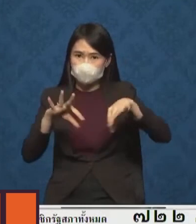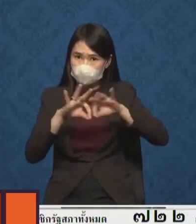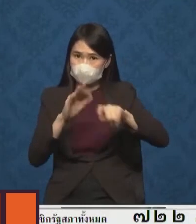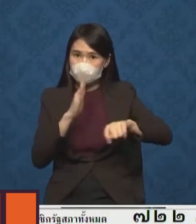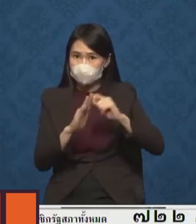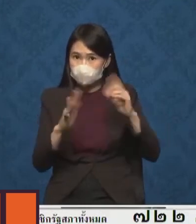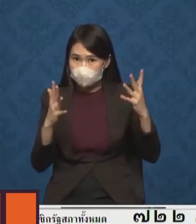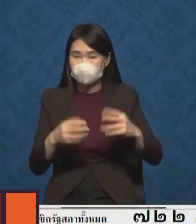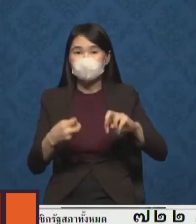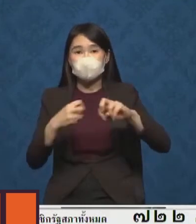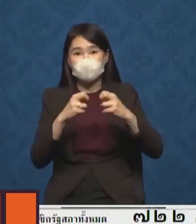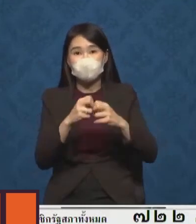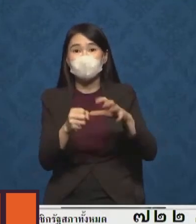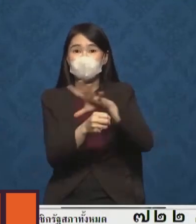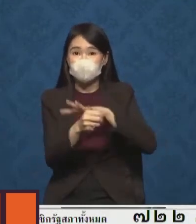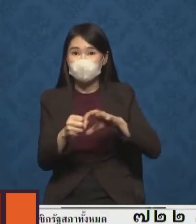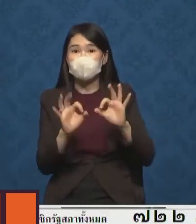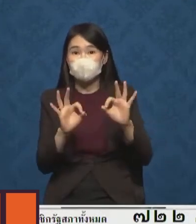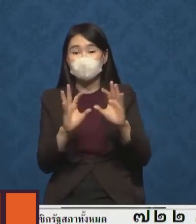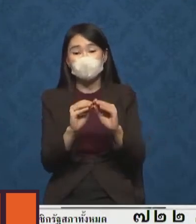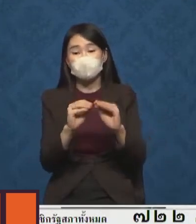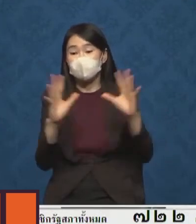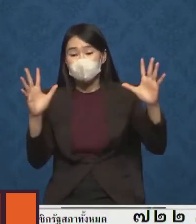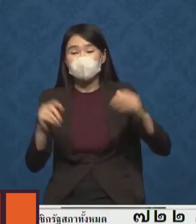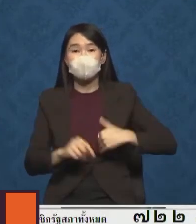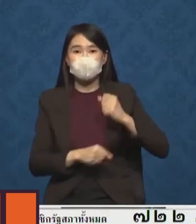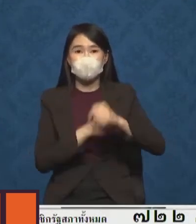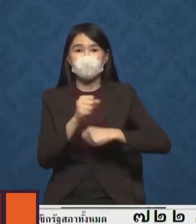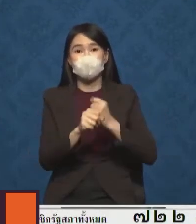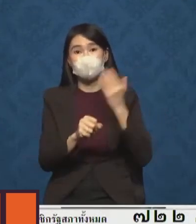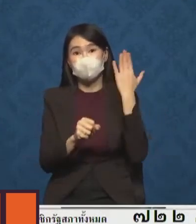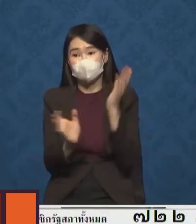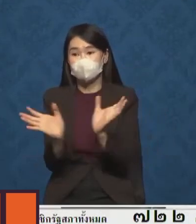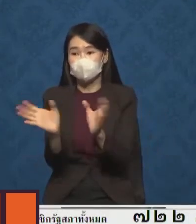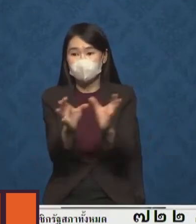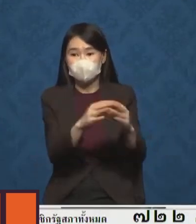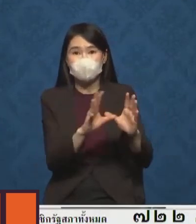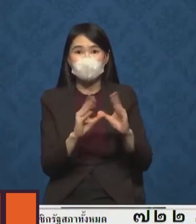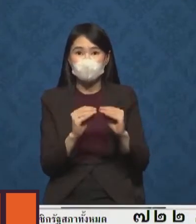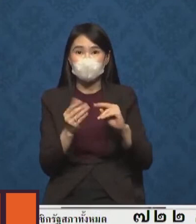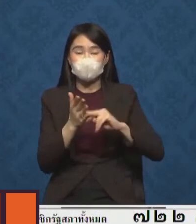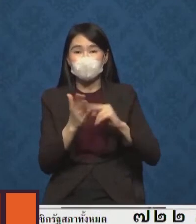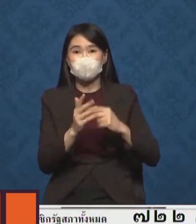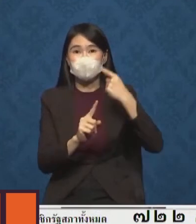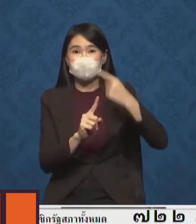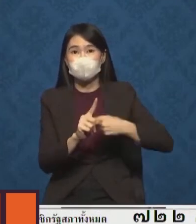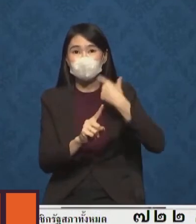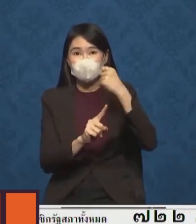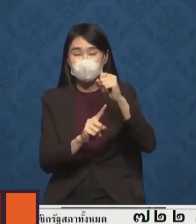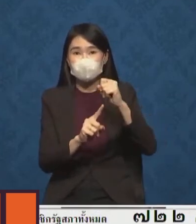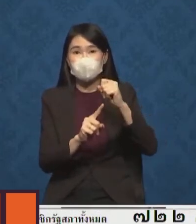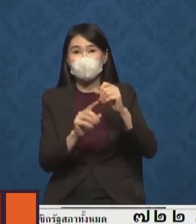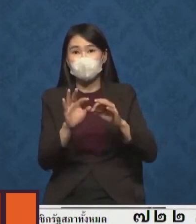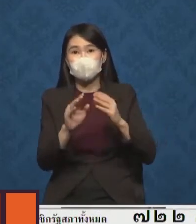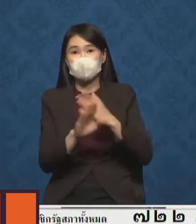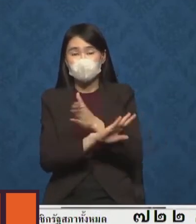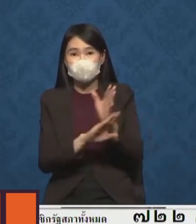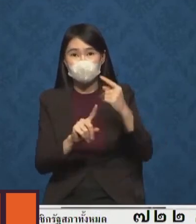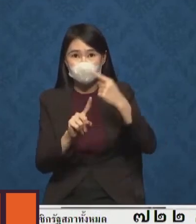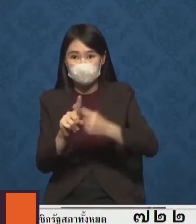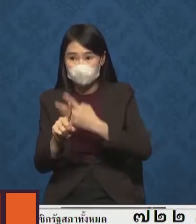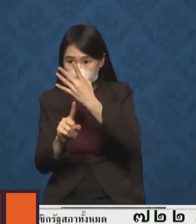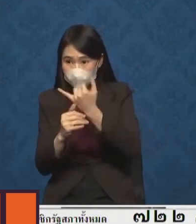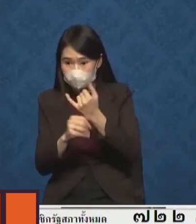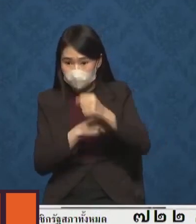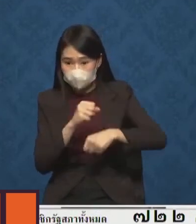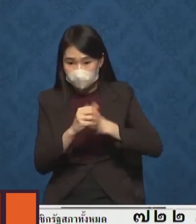ัเพะเจอสถานการณ COVIDปีที่แล้วแต่ปพักกาจะประชุมกัได้กร่วงมาดีนตัปีนี้เมษาต้องประชุอก